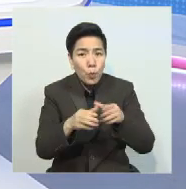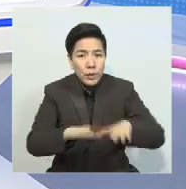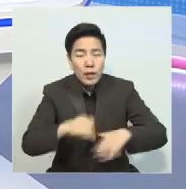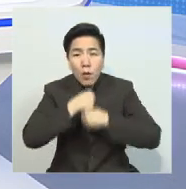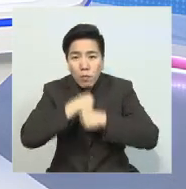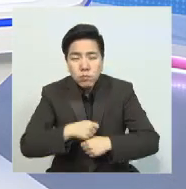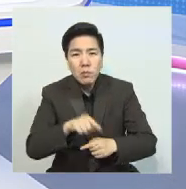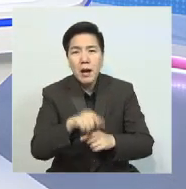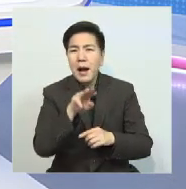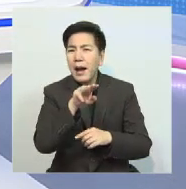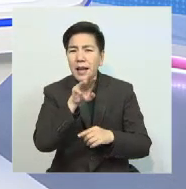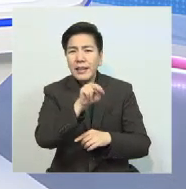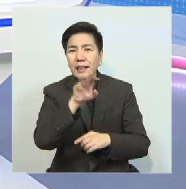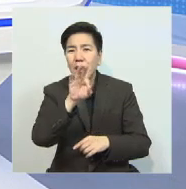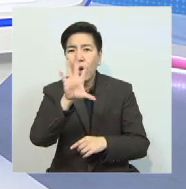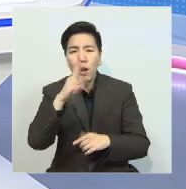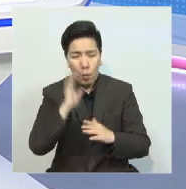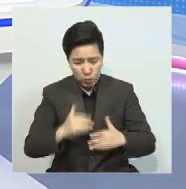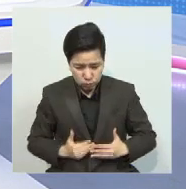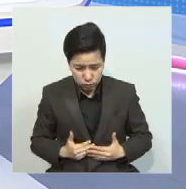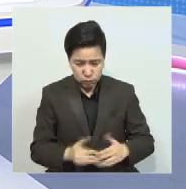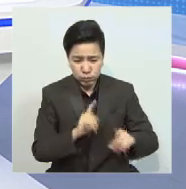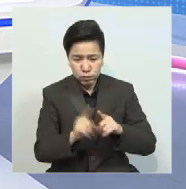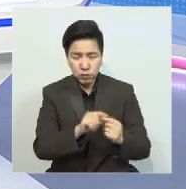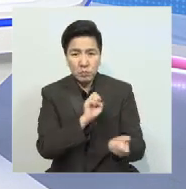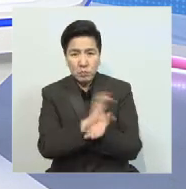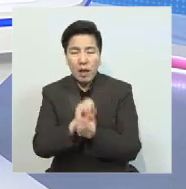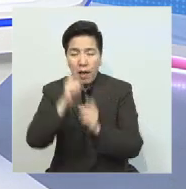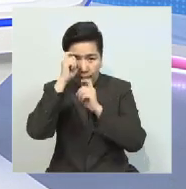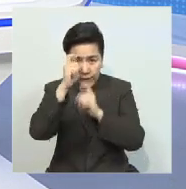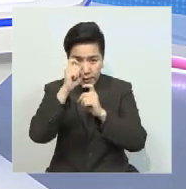เด็กคนชราหรือว่าผู้ที่กำลังตั้งครรภ์อยู่เนี่ยค่ะอันตรายนะคะ